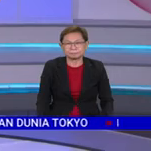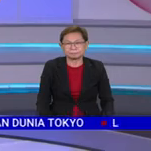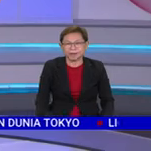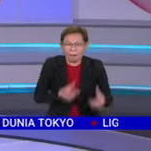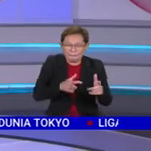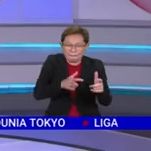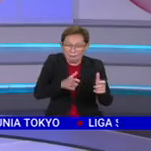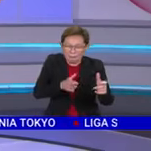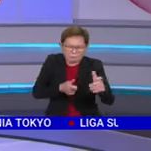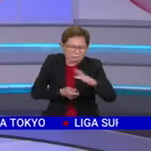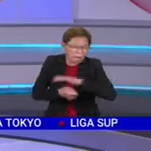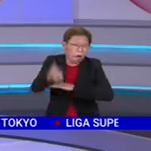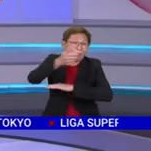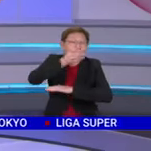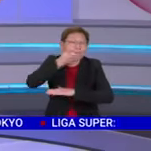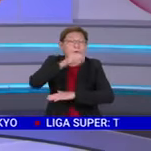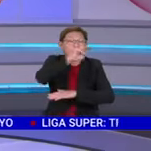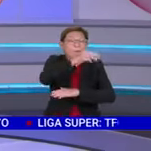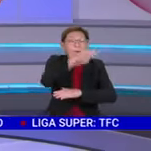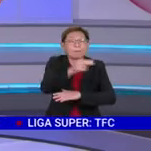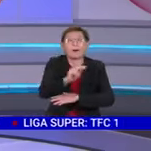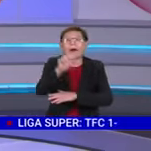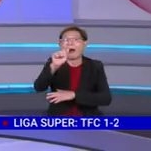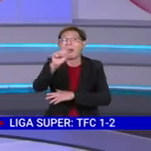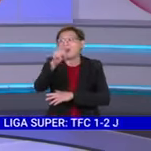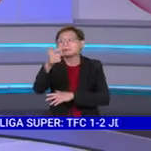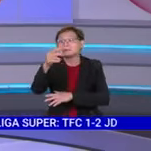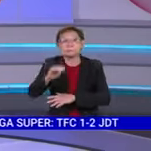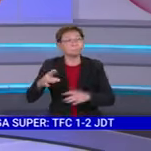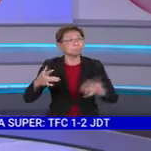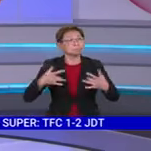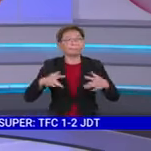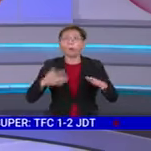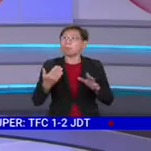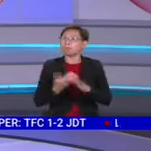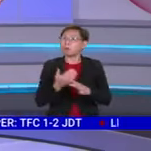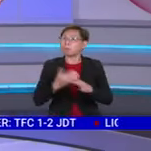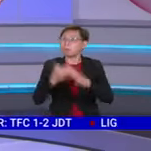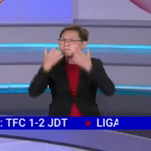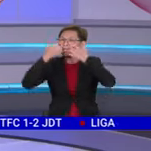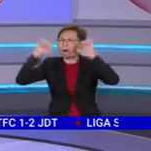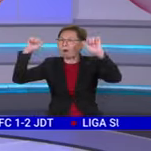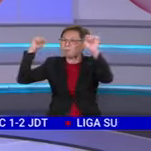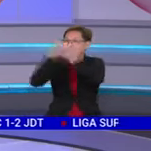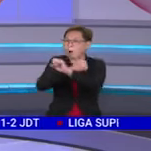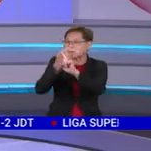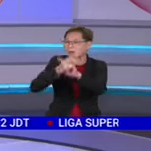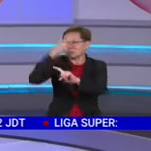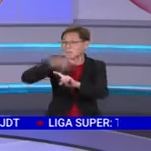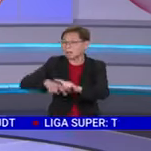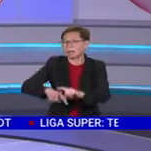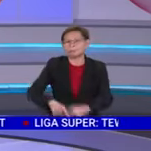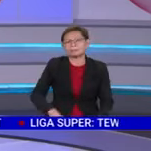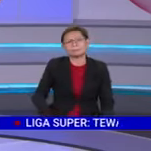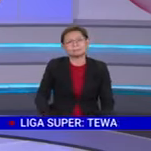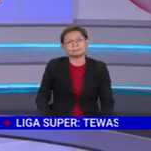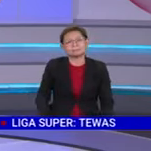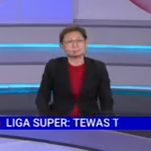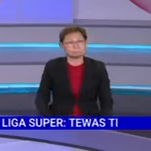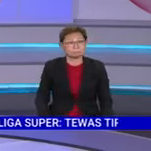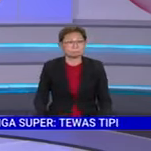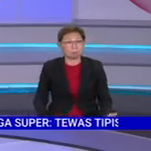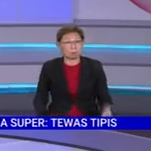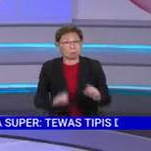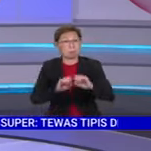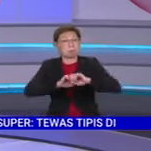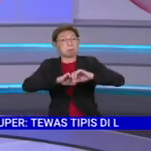Pelari pecut muda negara Muhammad Azim Fahmi mengakui tidak tergugat dengan kemampuan pencabarnya dari Thailand, Poripaw Bonsun yang